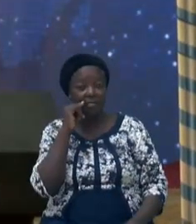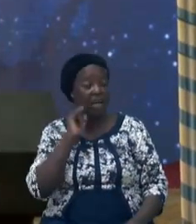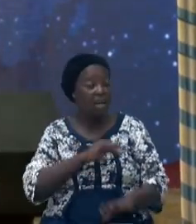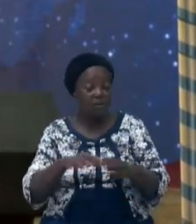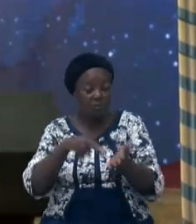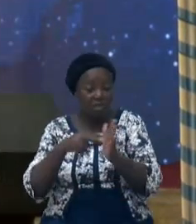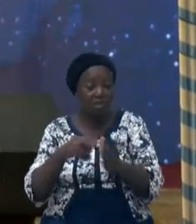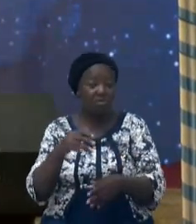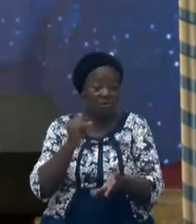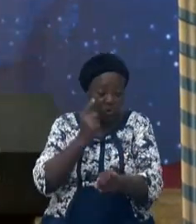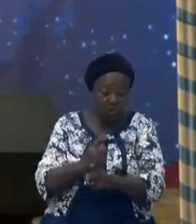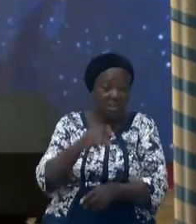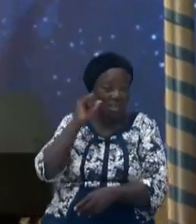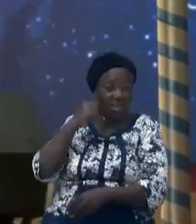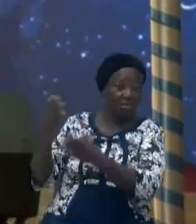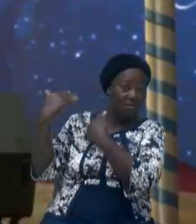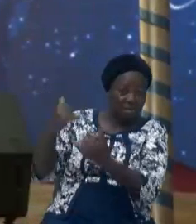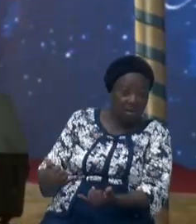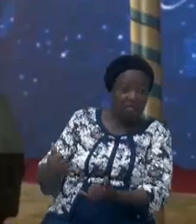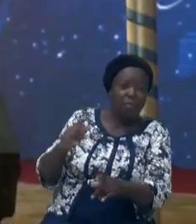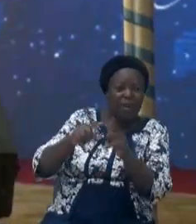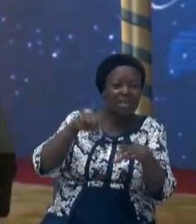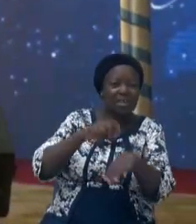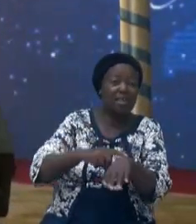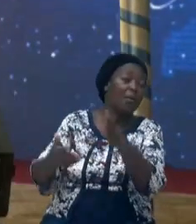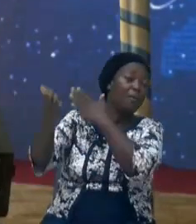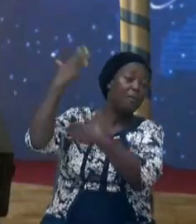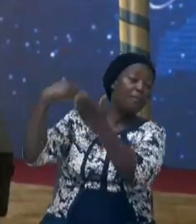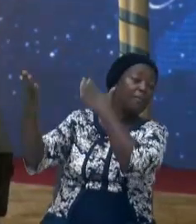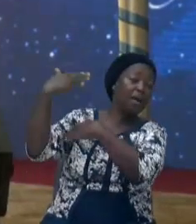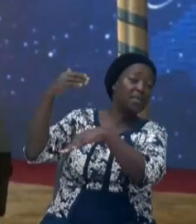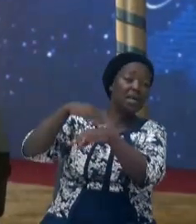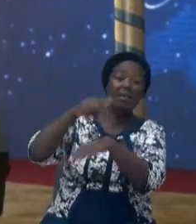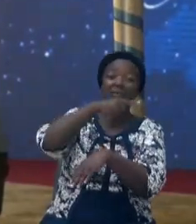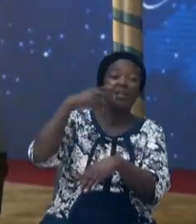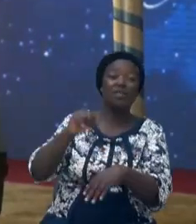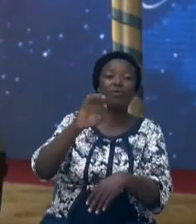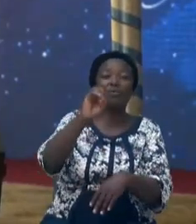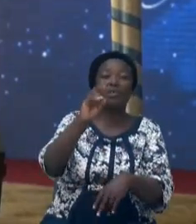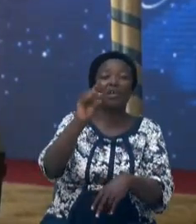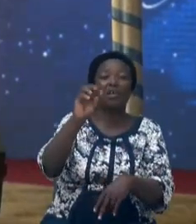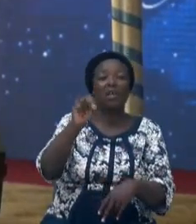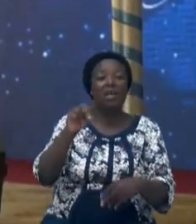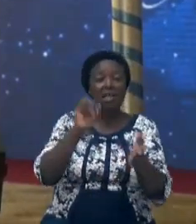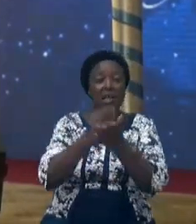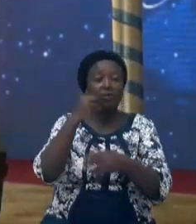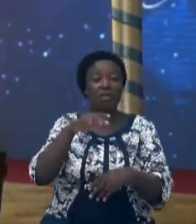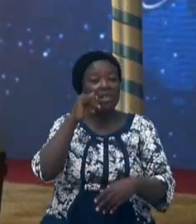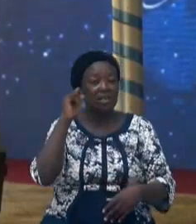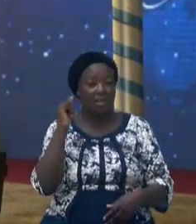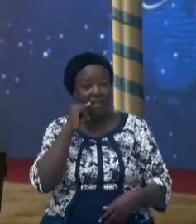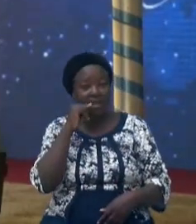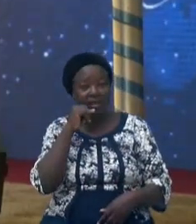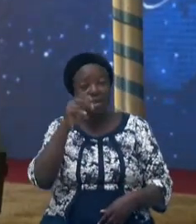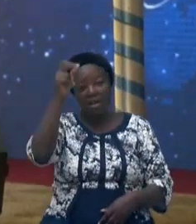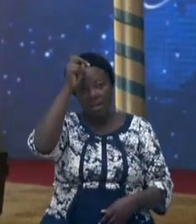voilà le voeu que pour dérober égorger des triais je veux pas dit est dit est dit est le passé dans le